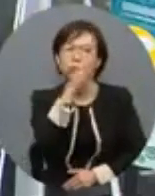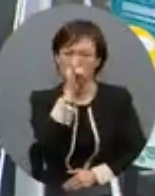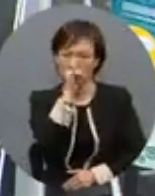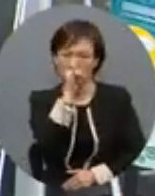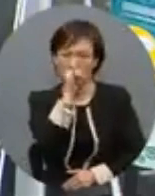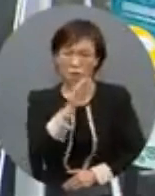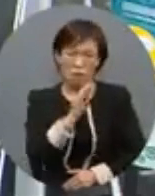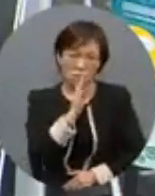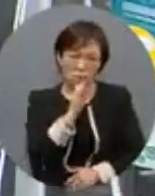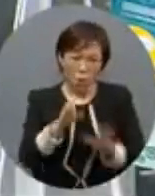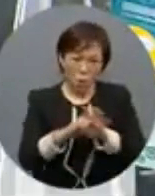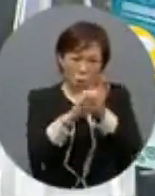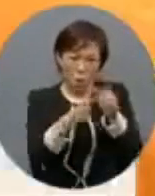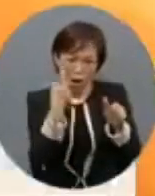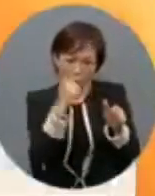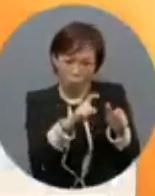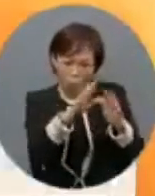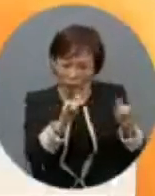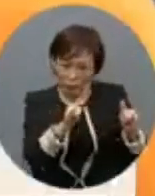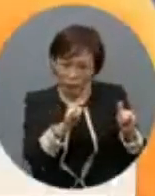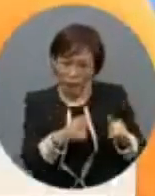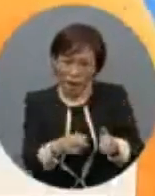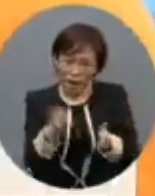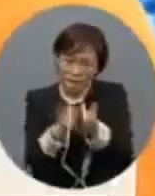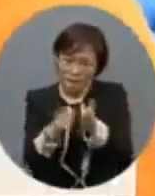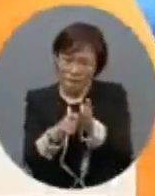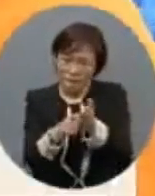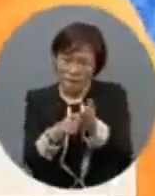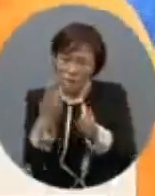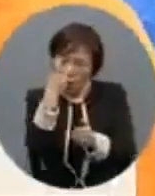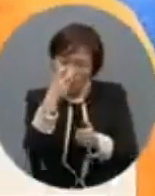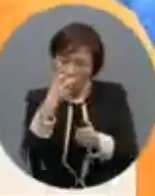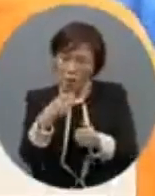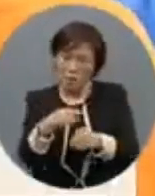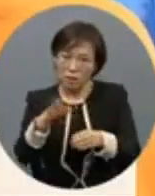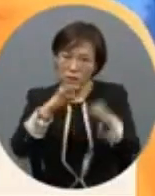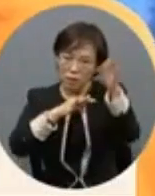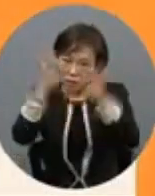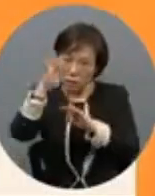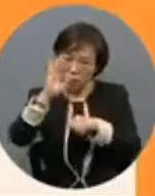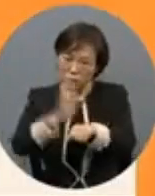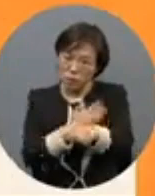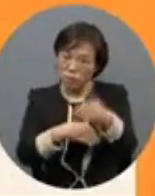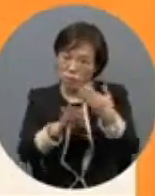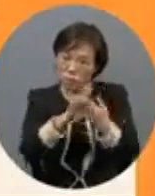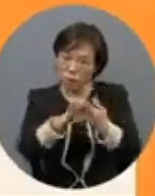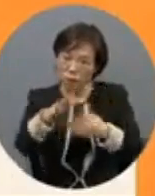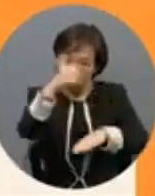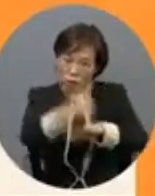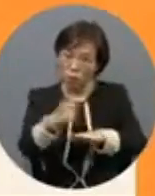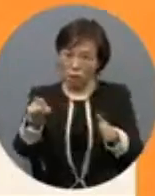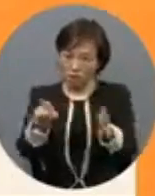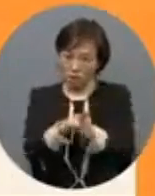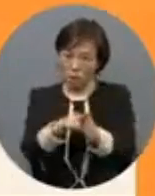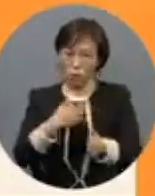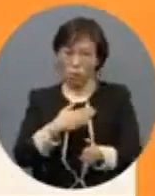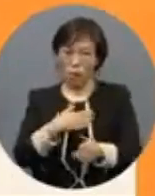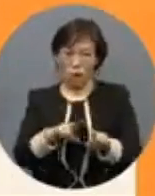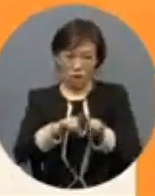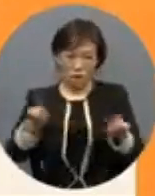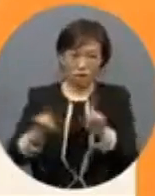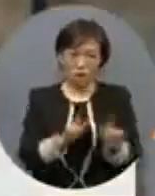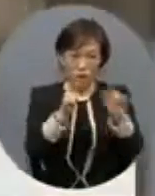실제로는 코론 알고 에 감염된 사람이 신속 항원 검사 의 오류로 음성 판정을 받으면 이 결과를 믿고 일상 생활을